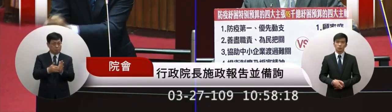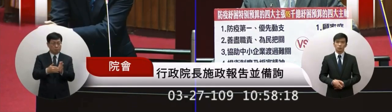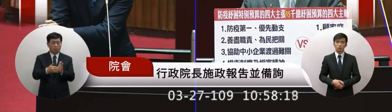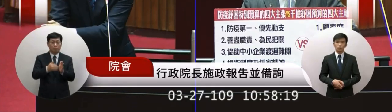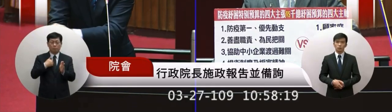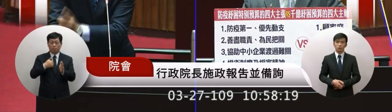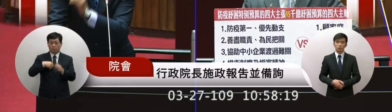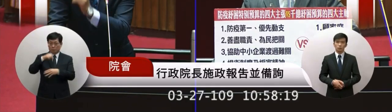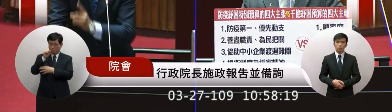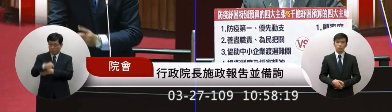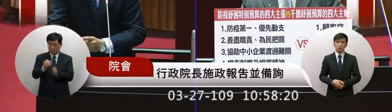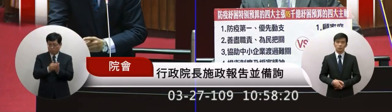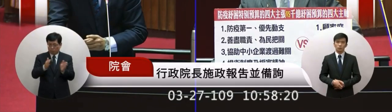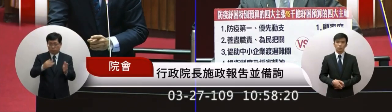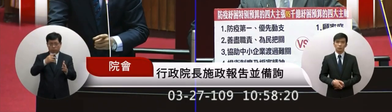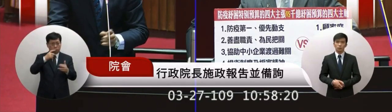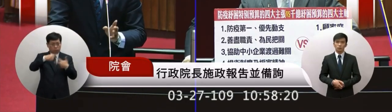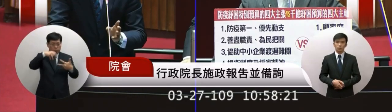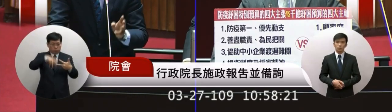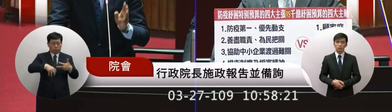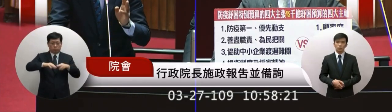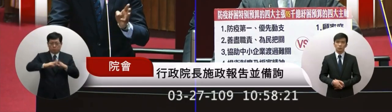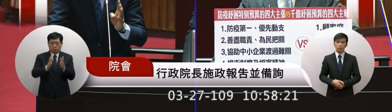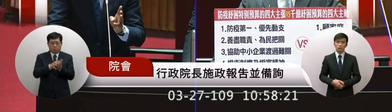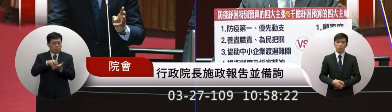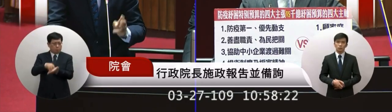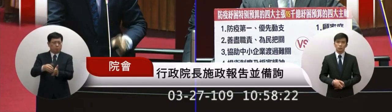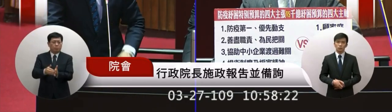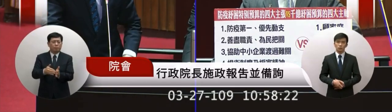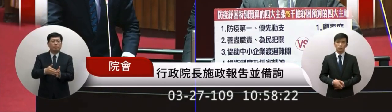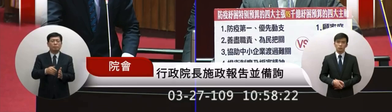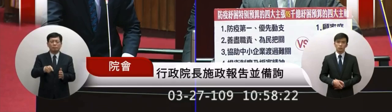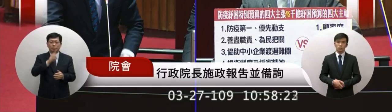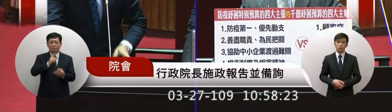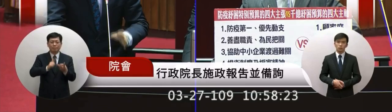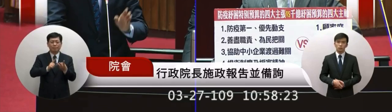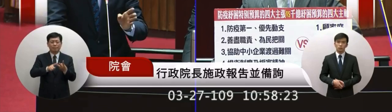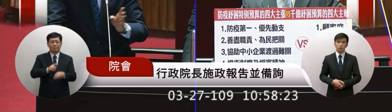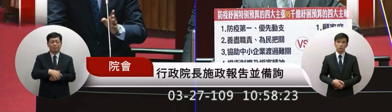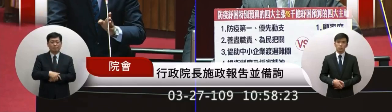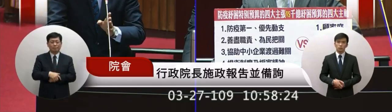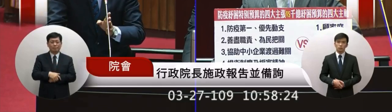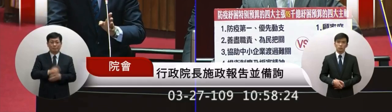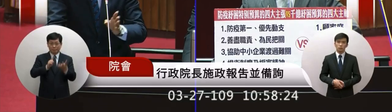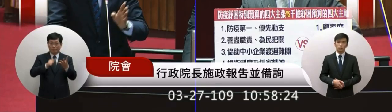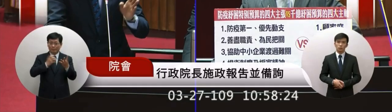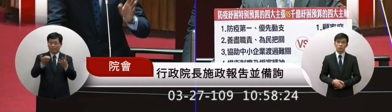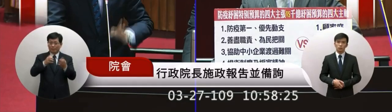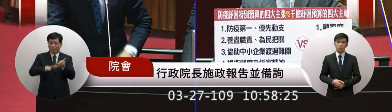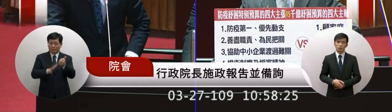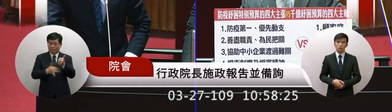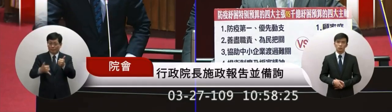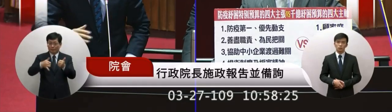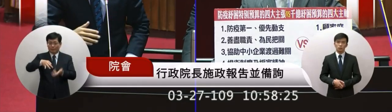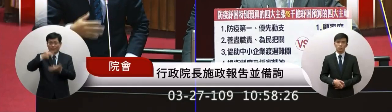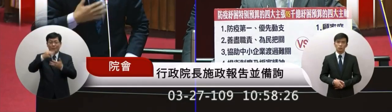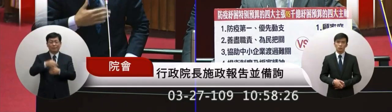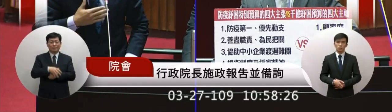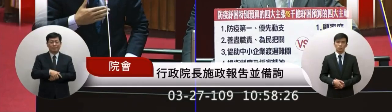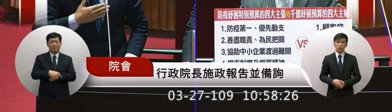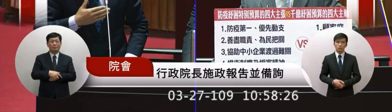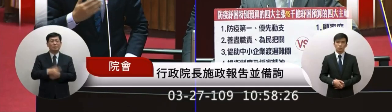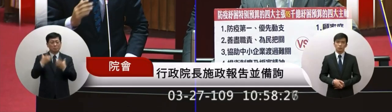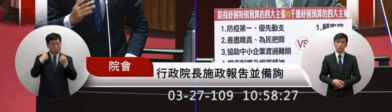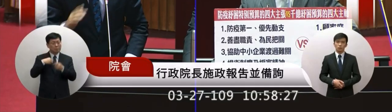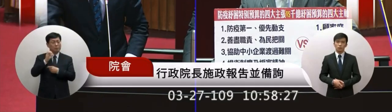甲核准，绝对拢一礼拜来完成。哦，我想这是第三个部分，第四就是委员你讲的，其实吼，按